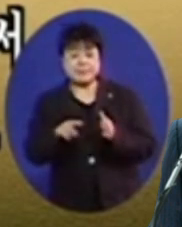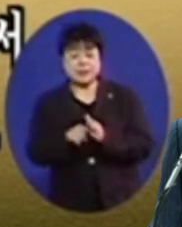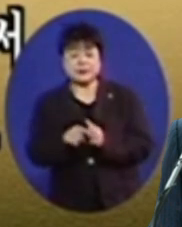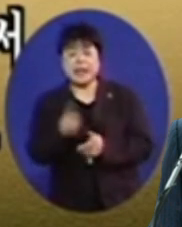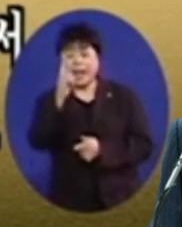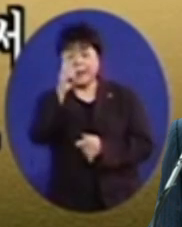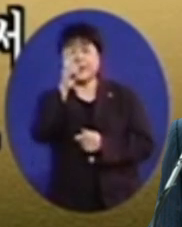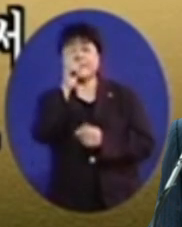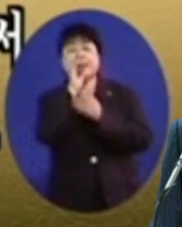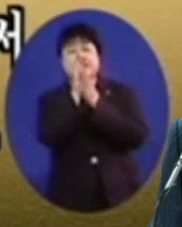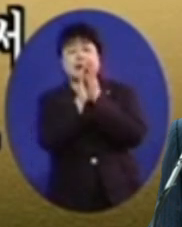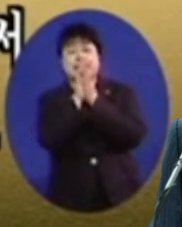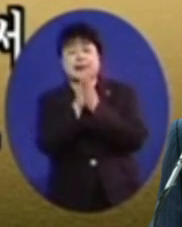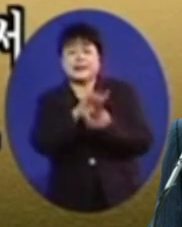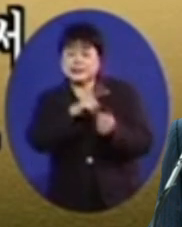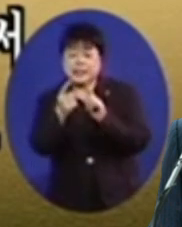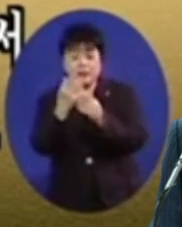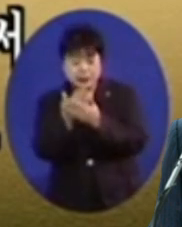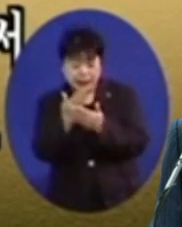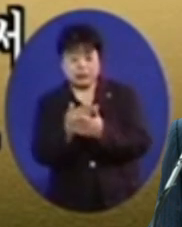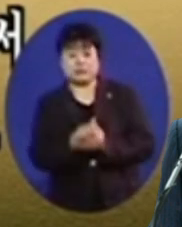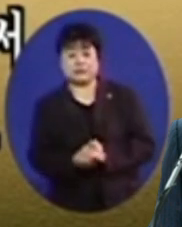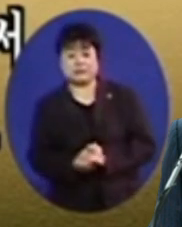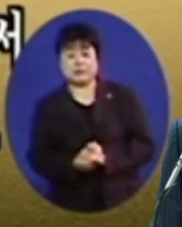번만요. 꼭 한 번만요.